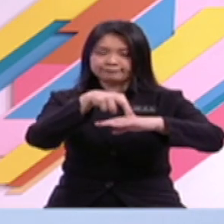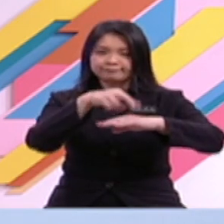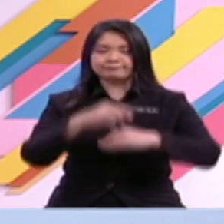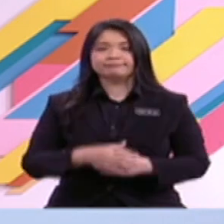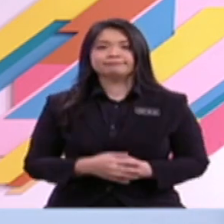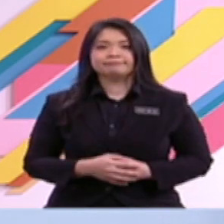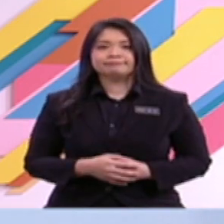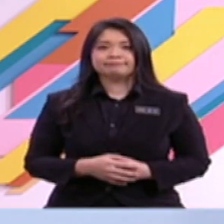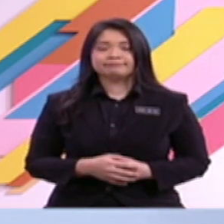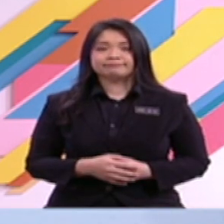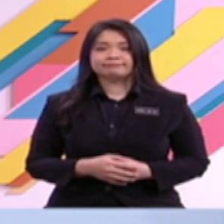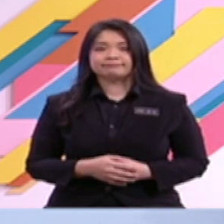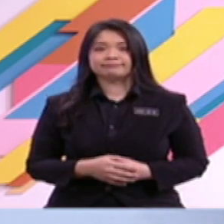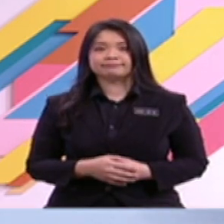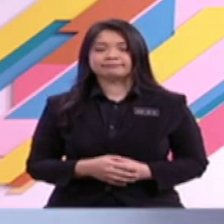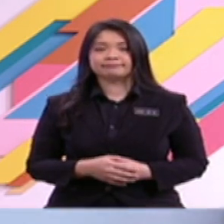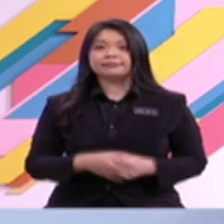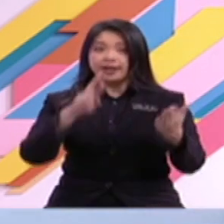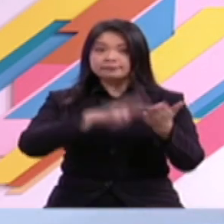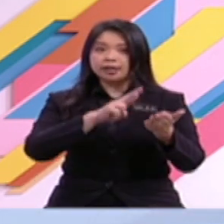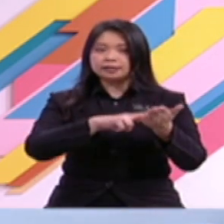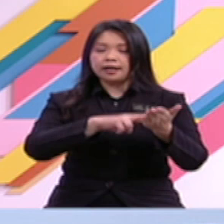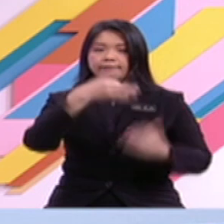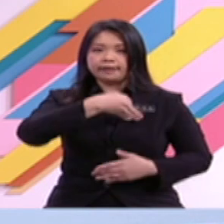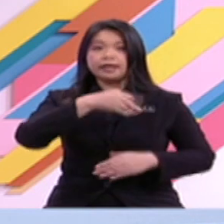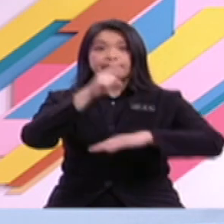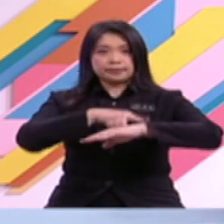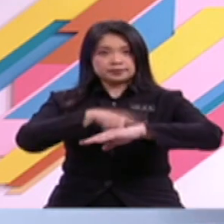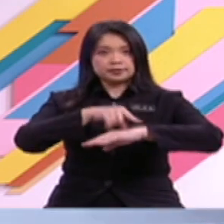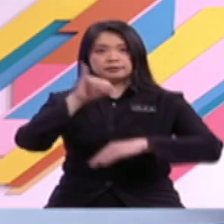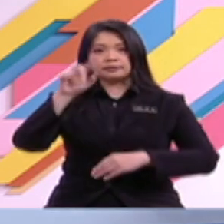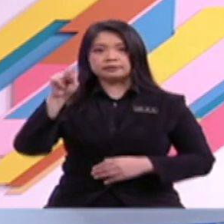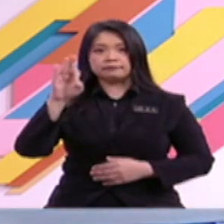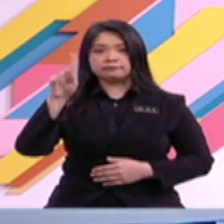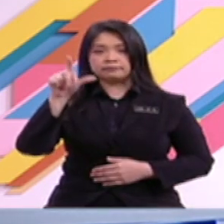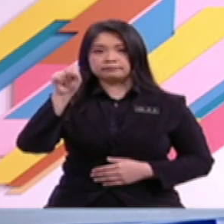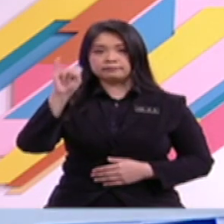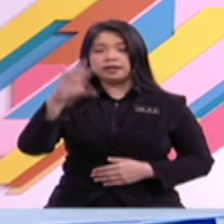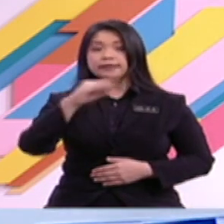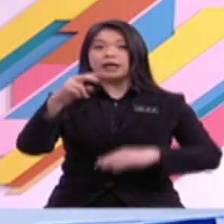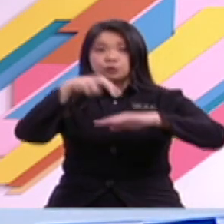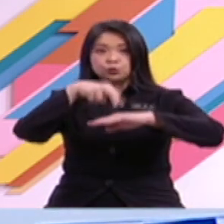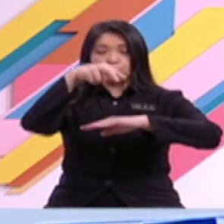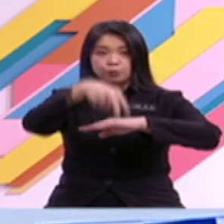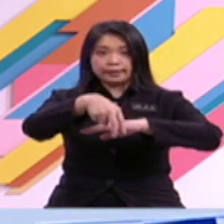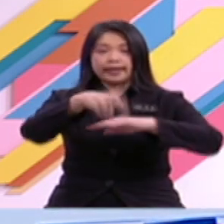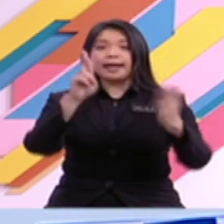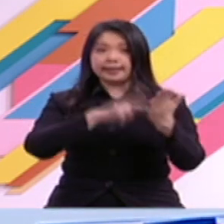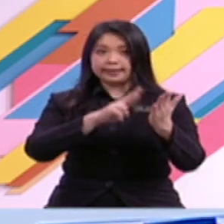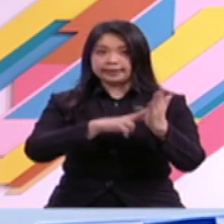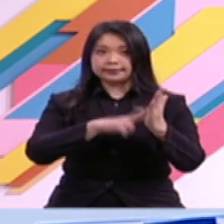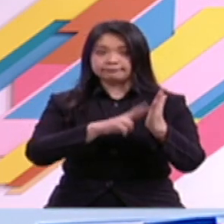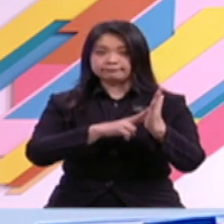sambut kenaikan kadar faedah ngaku inflasi suruh turunkan kadar faedah berlaku di